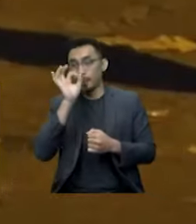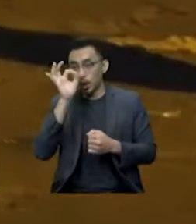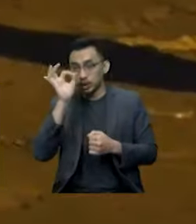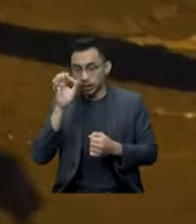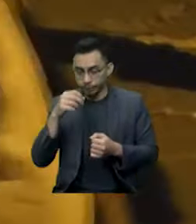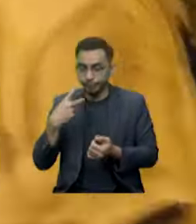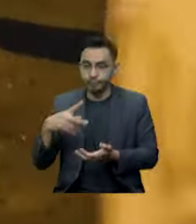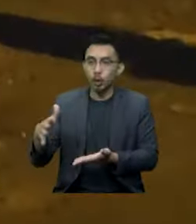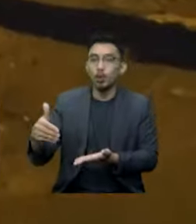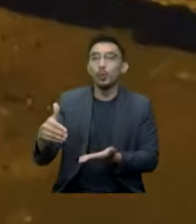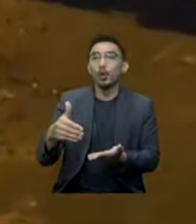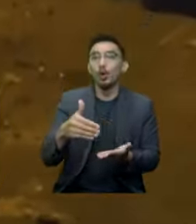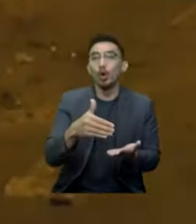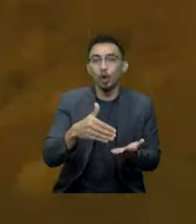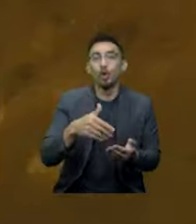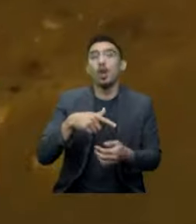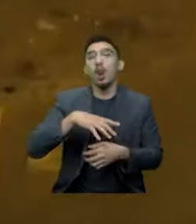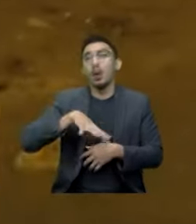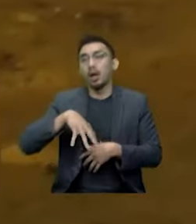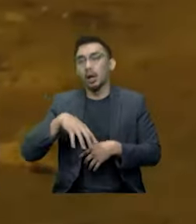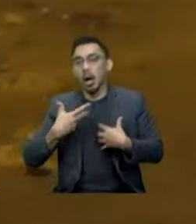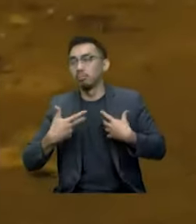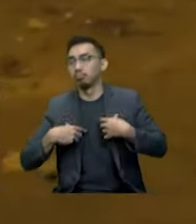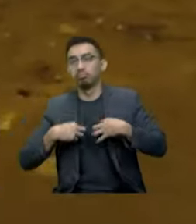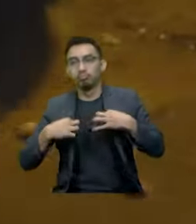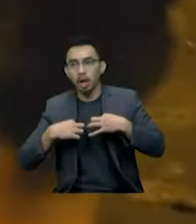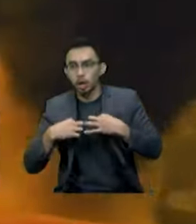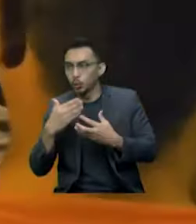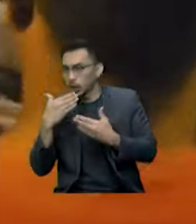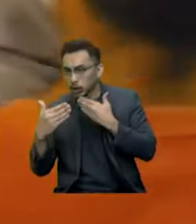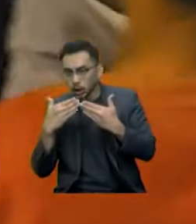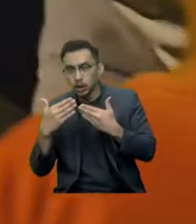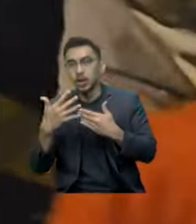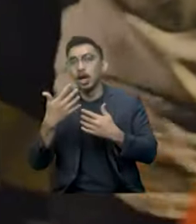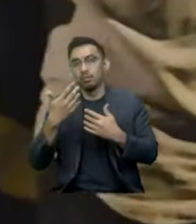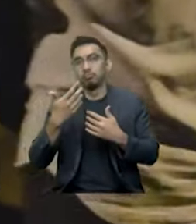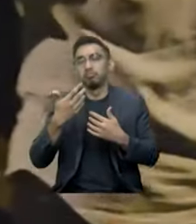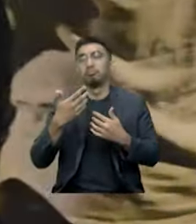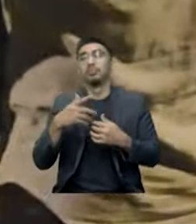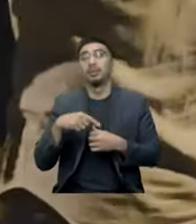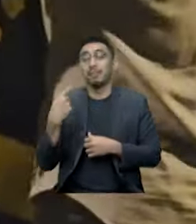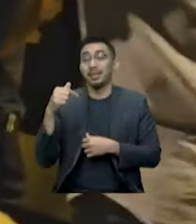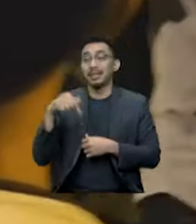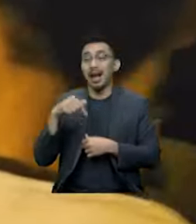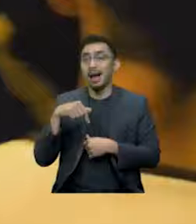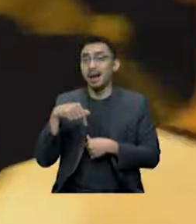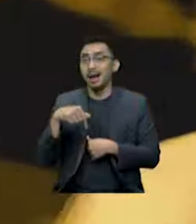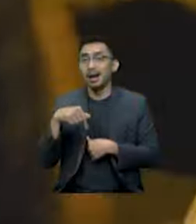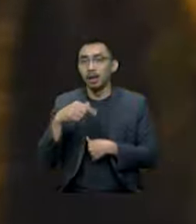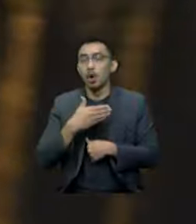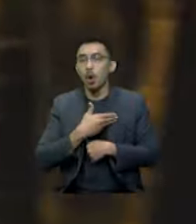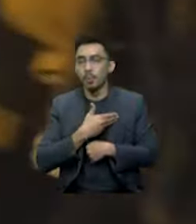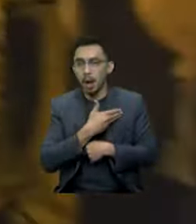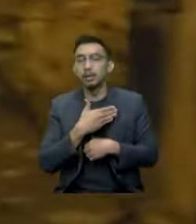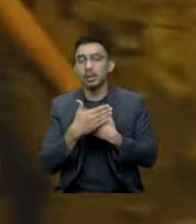yang diberikan keluarga korban termasuk pakaian yang digunakan. Hingga kini korban masih dirawat intensif di Rumah Sakit Adam